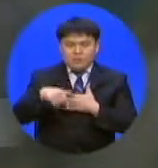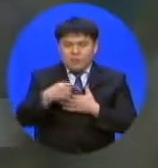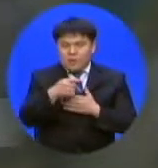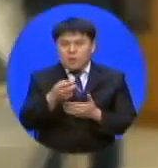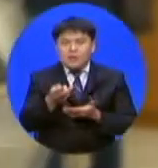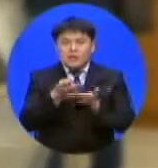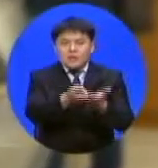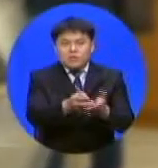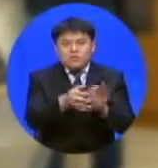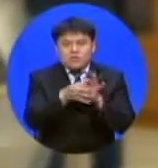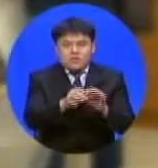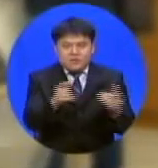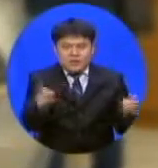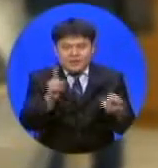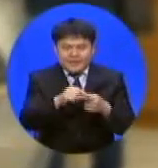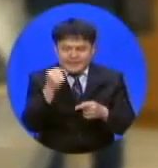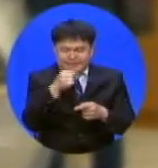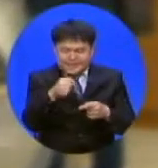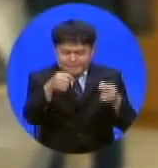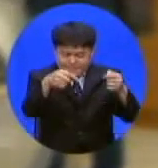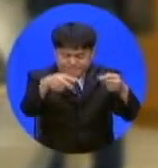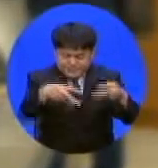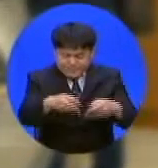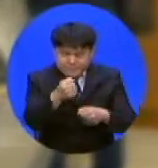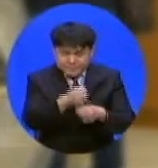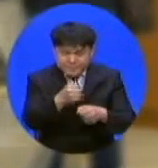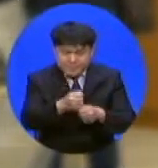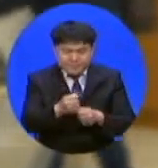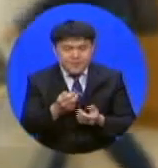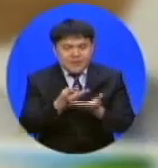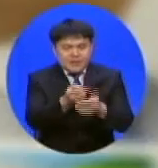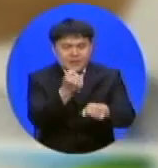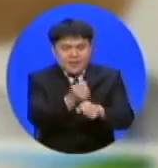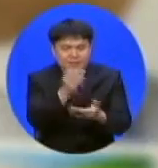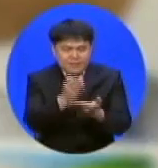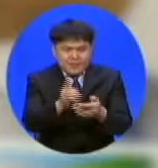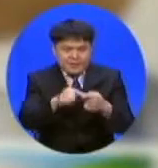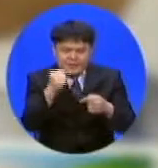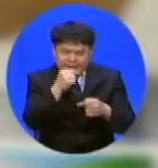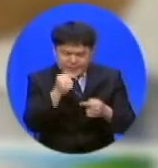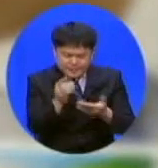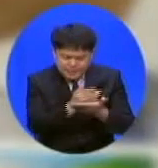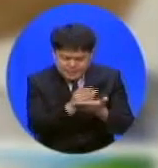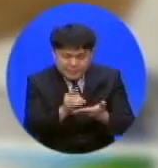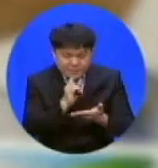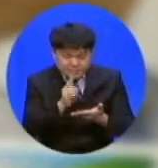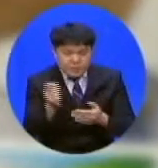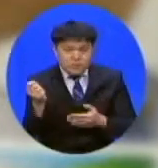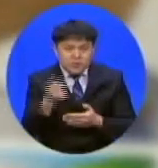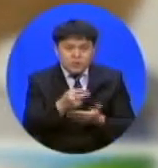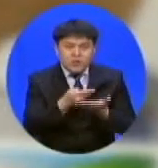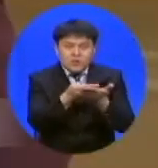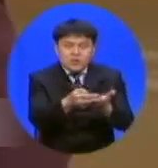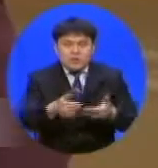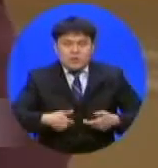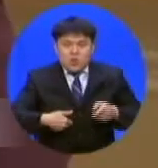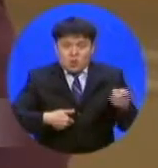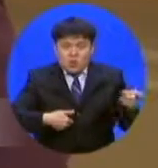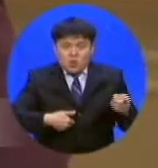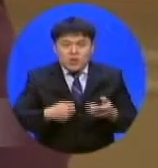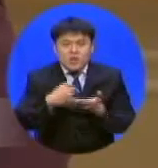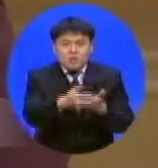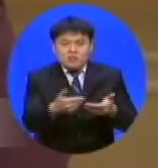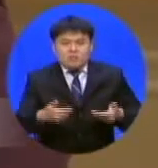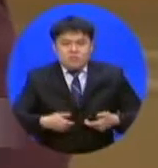입원 요건을 보다 엄격히 좀 하고 입원 적정성 여부도 철저히 좀 가린다 이런 겁니다. 또 입원 대상자를 입원 치료가